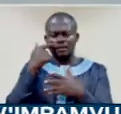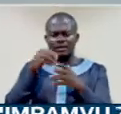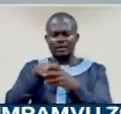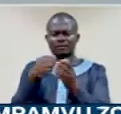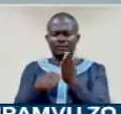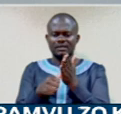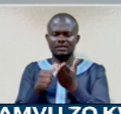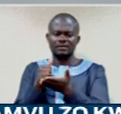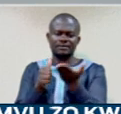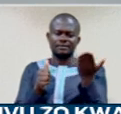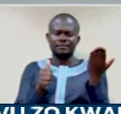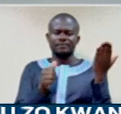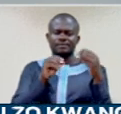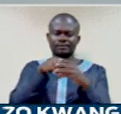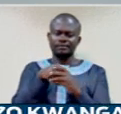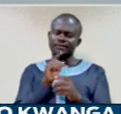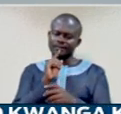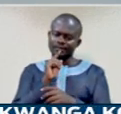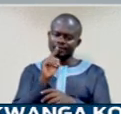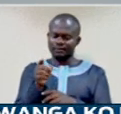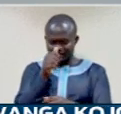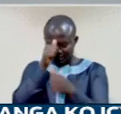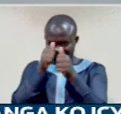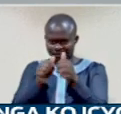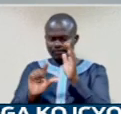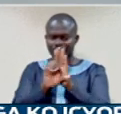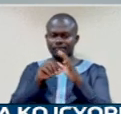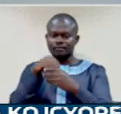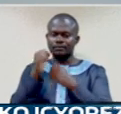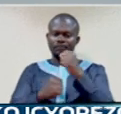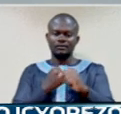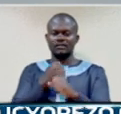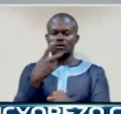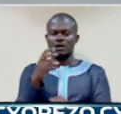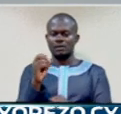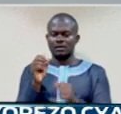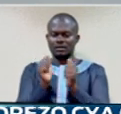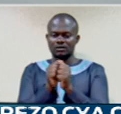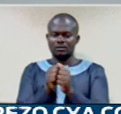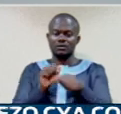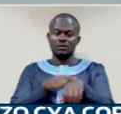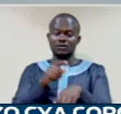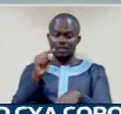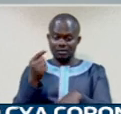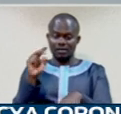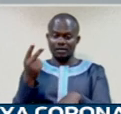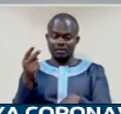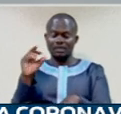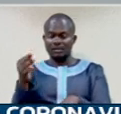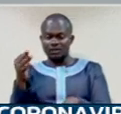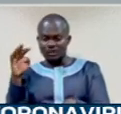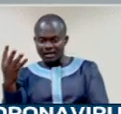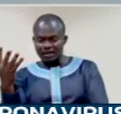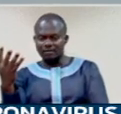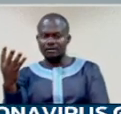ikibazo kiri mu mabwiriza agendeye ku itegeko ryo muri 2010 ku nshuro ya mbere n'iya kabiri n'iya gatatu n'iya kane.